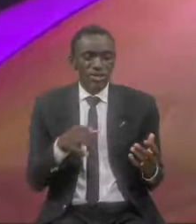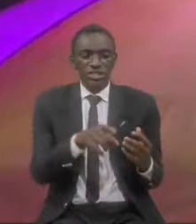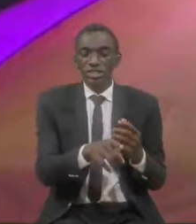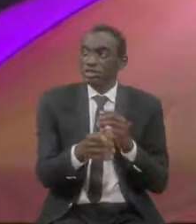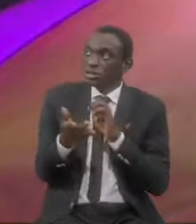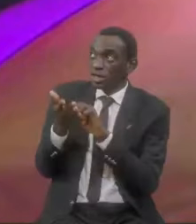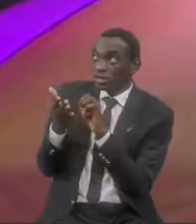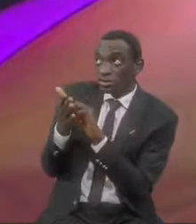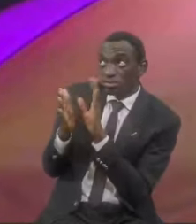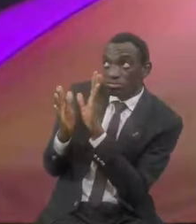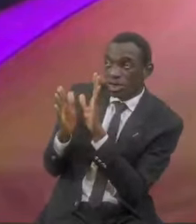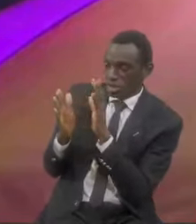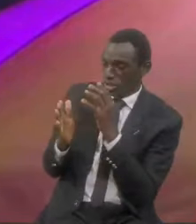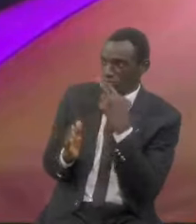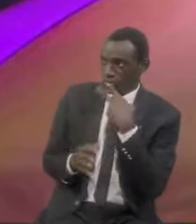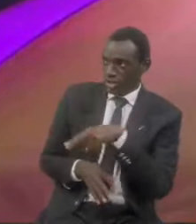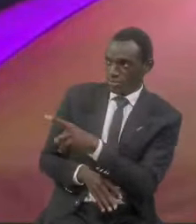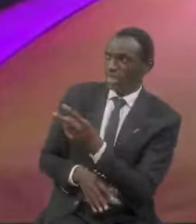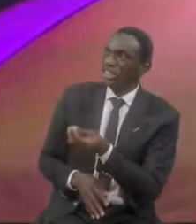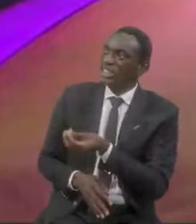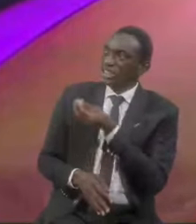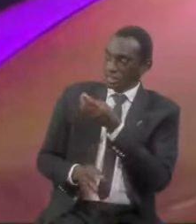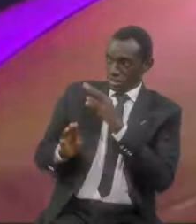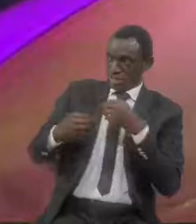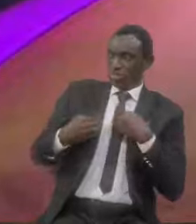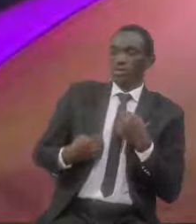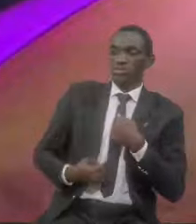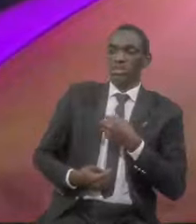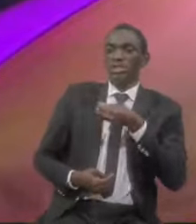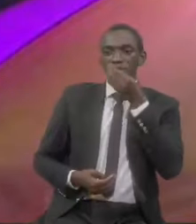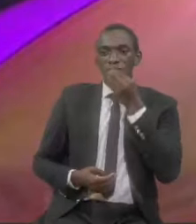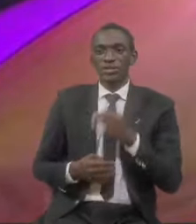Le serpent me l'a donné et je l'ai mangé.